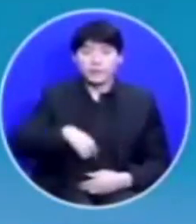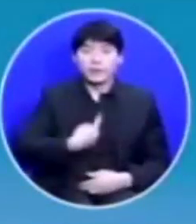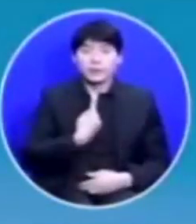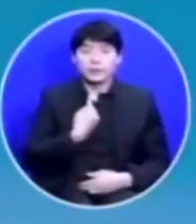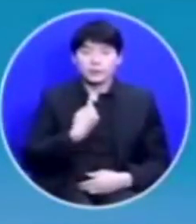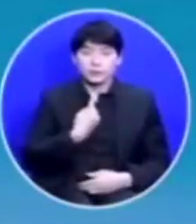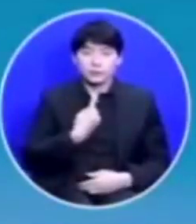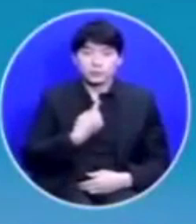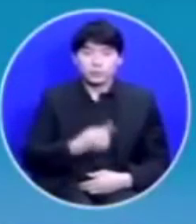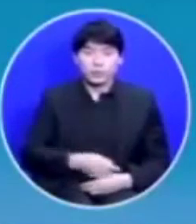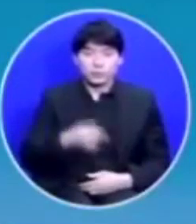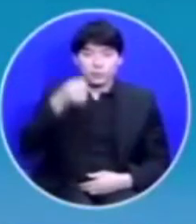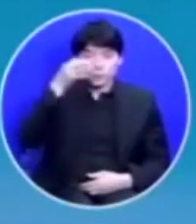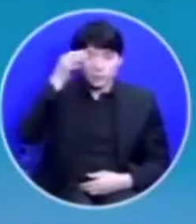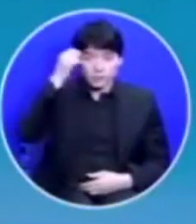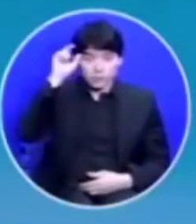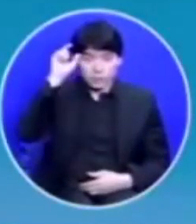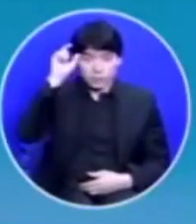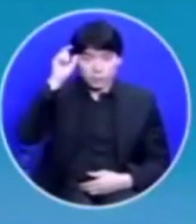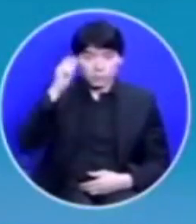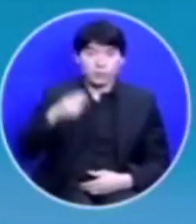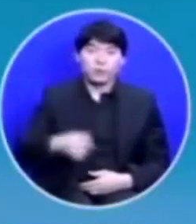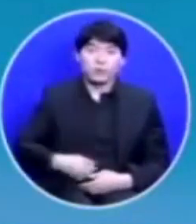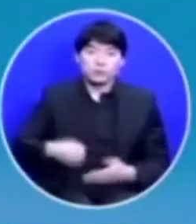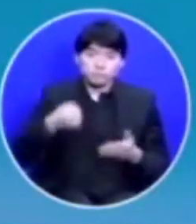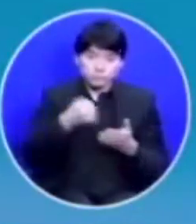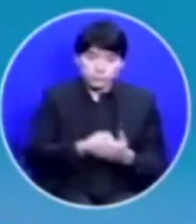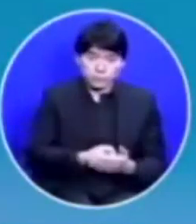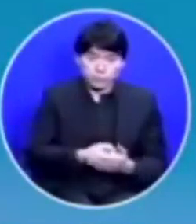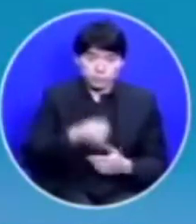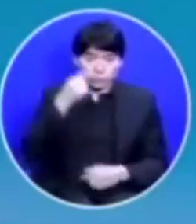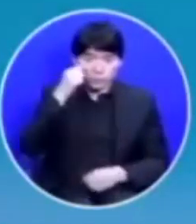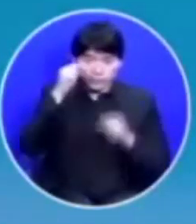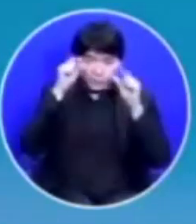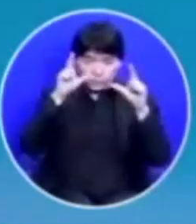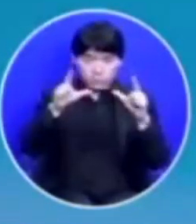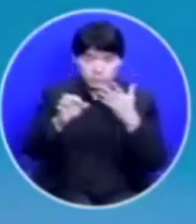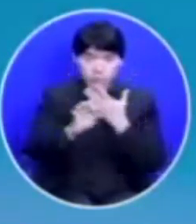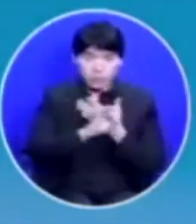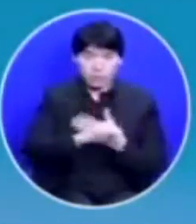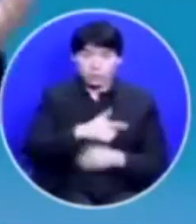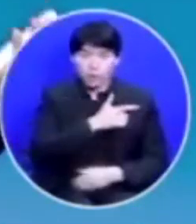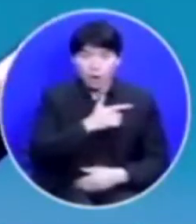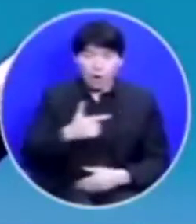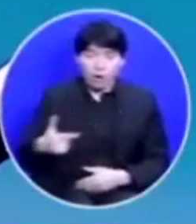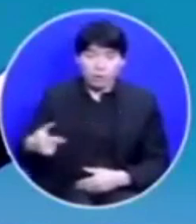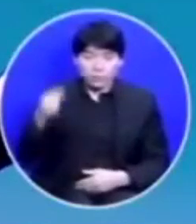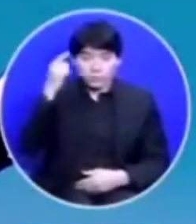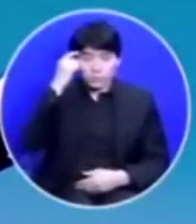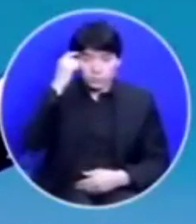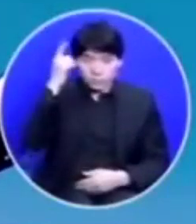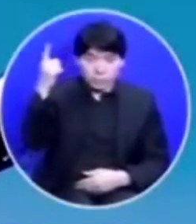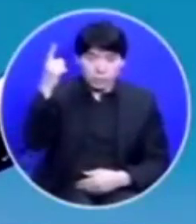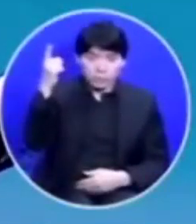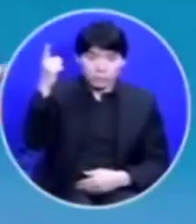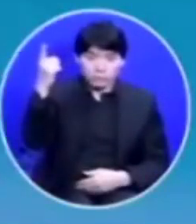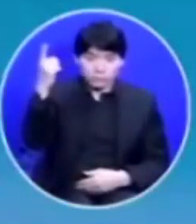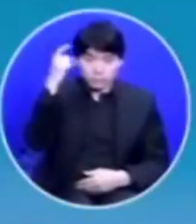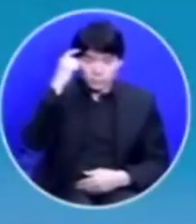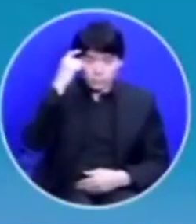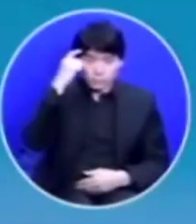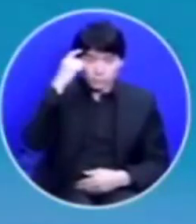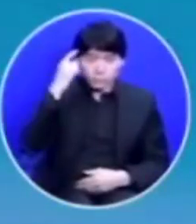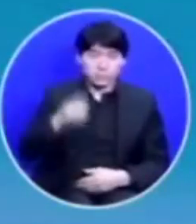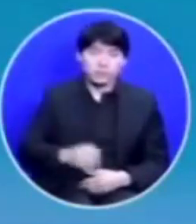되겠다 깨닫고 결심하고 눈이 뜨인 것에 대해서는 너무나 장애 적으로 잘하는 겁니다